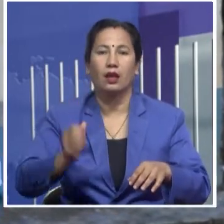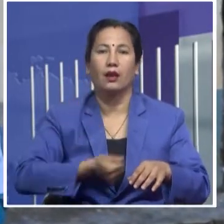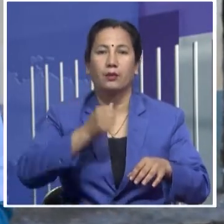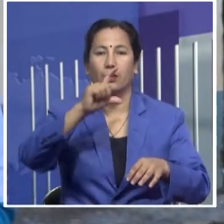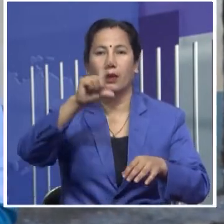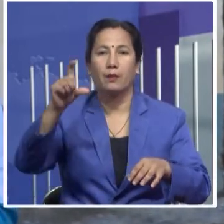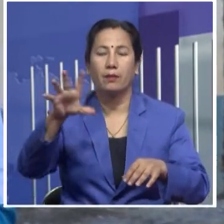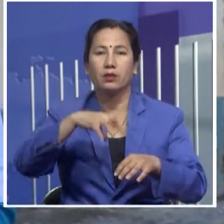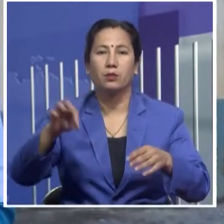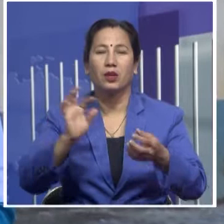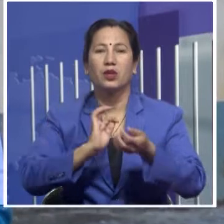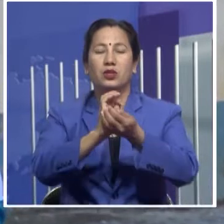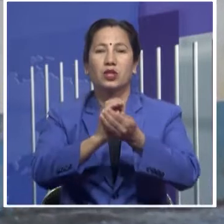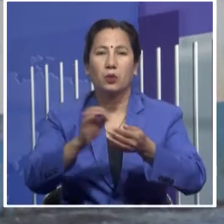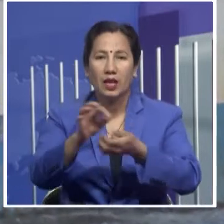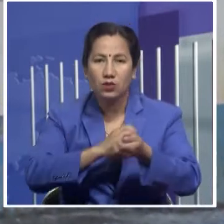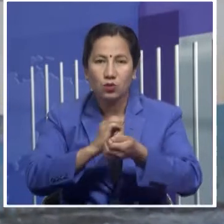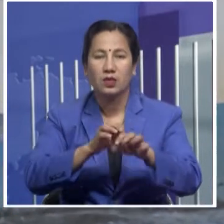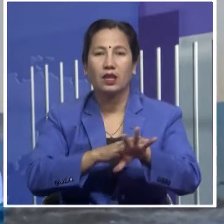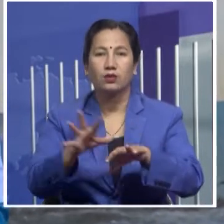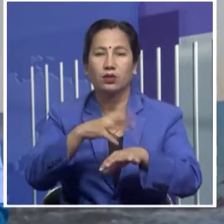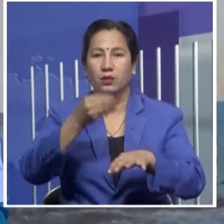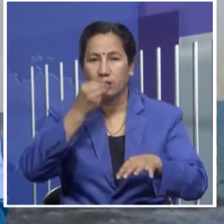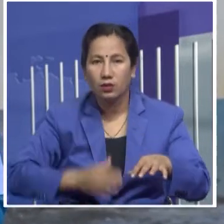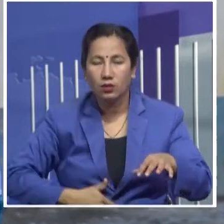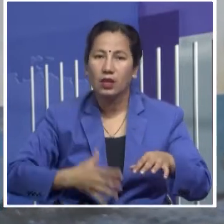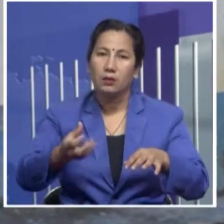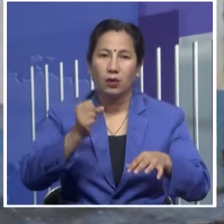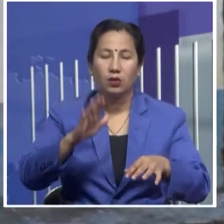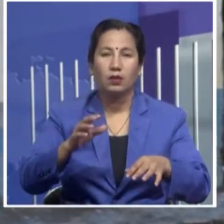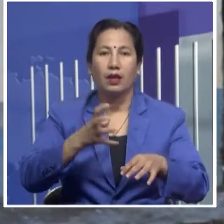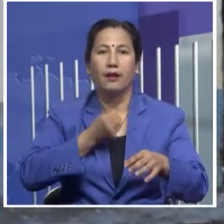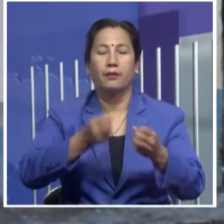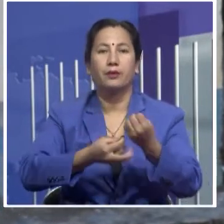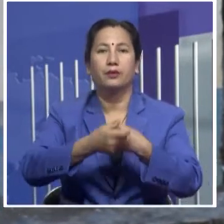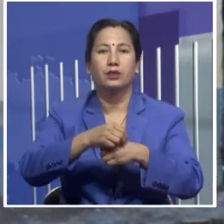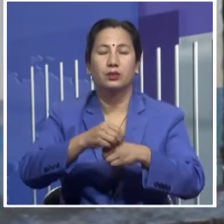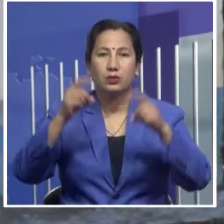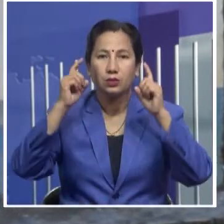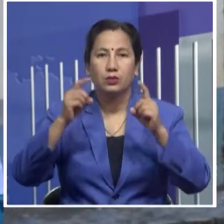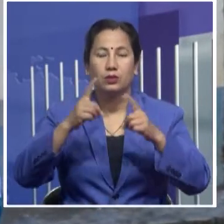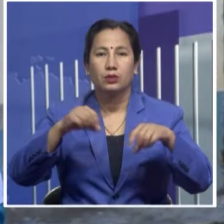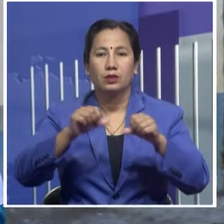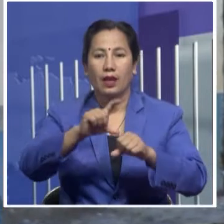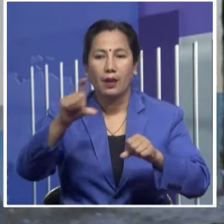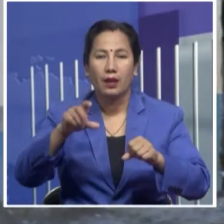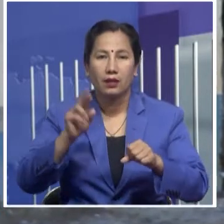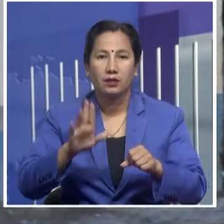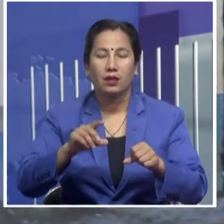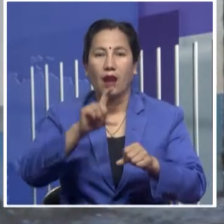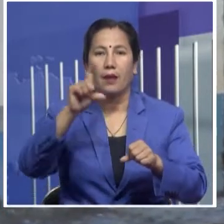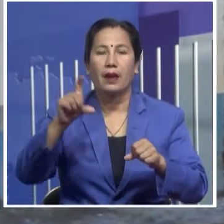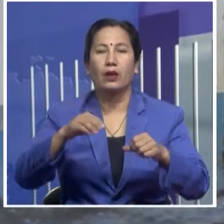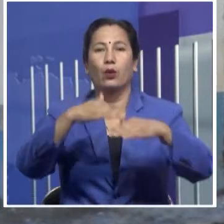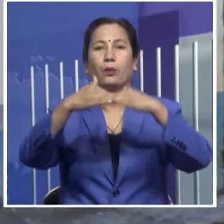यो सबै सेवा सुविधाहरू अनि त्यस्तै गरी सबैलाई रोजगारी मिल्ने हो भने हाम्रो जुन देशको जनशक्ति छ त्यो चाहिँ हाम्रो नेपालमै रहन्छ होइन, जसले कारण चाहिँ हाम्रो नेपालको